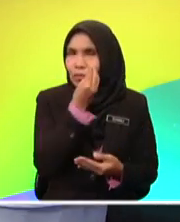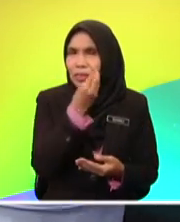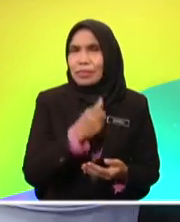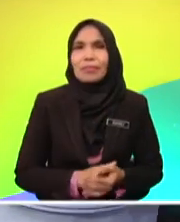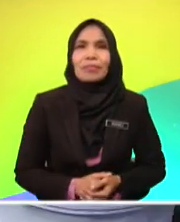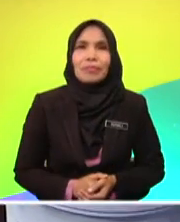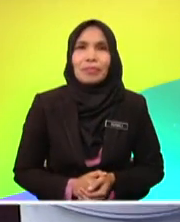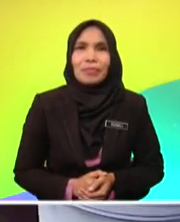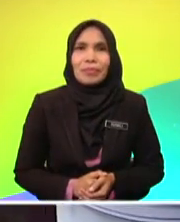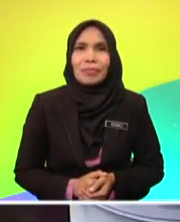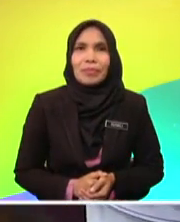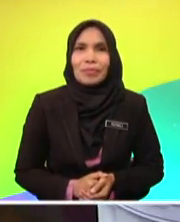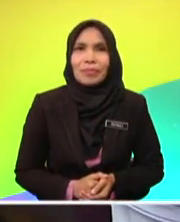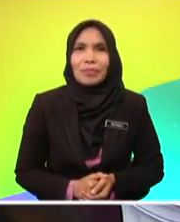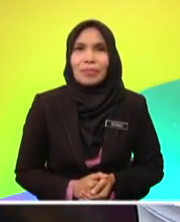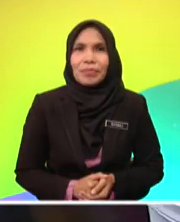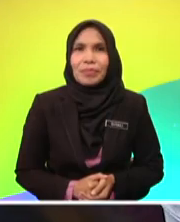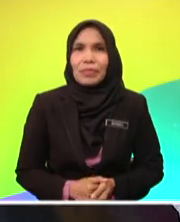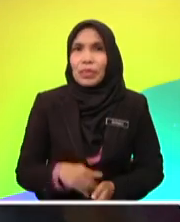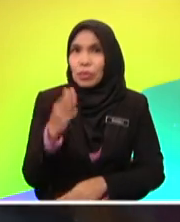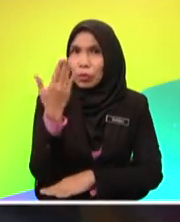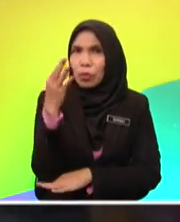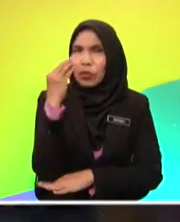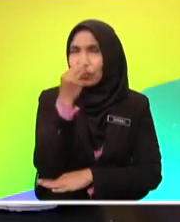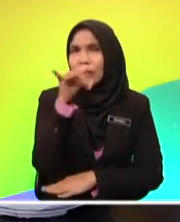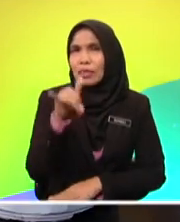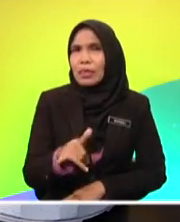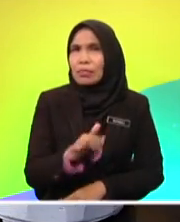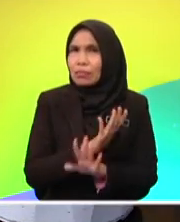bawa pokok-pokok bunga yang tidak mengeluarkan bunga